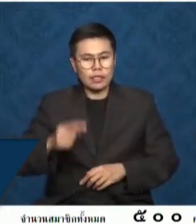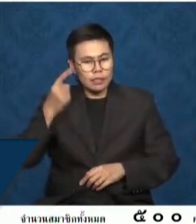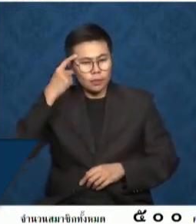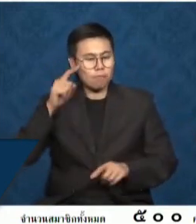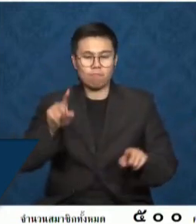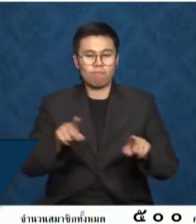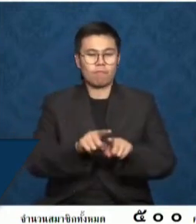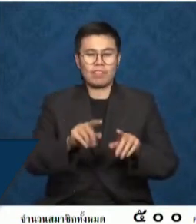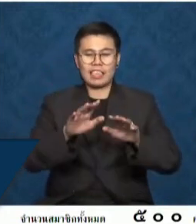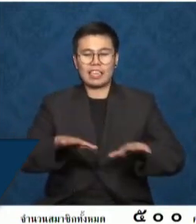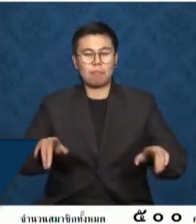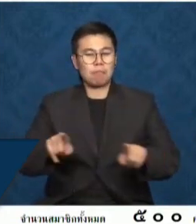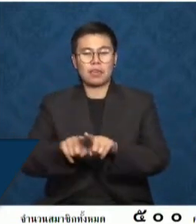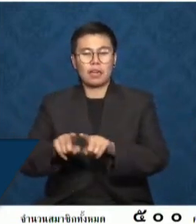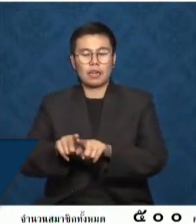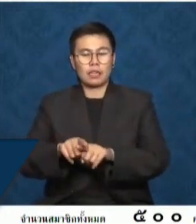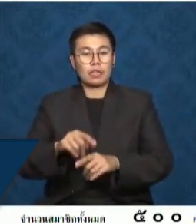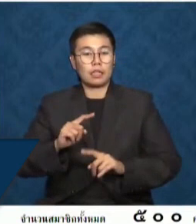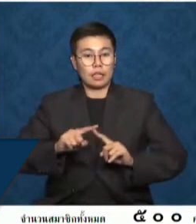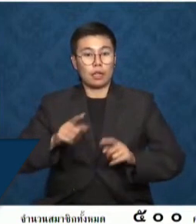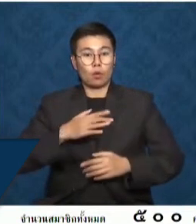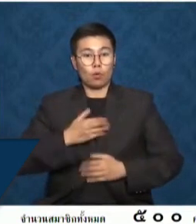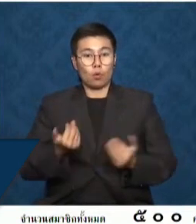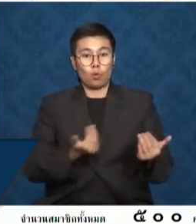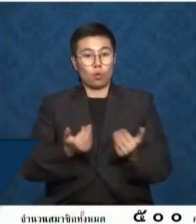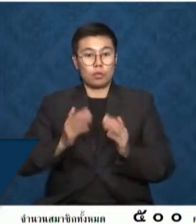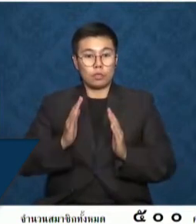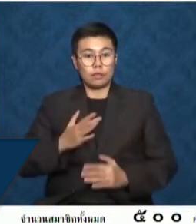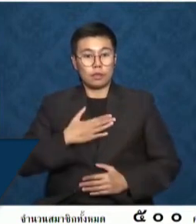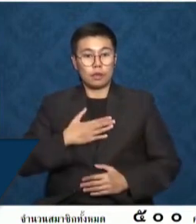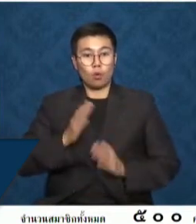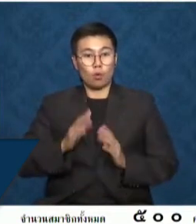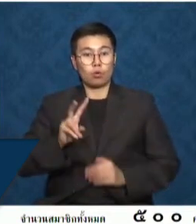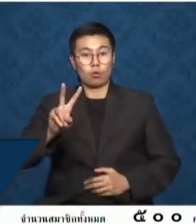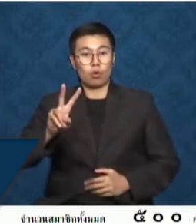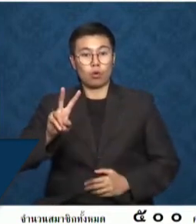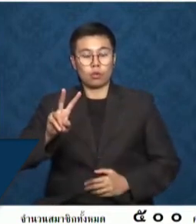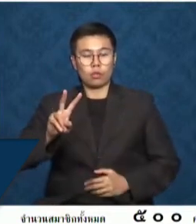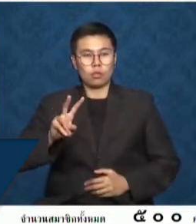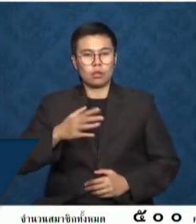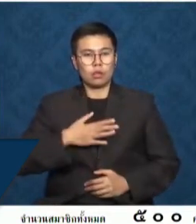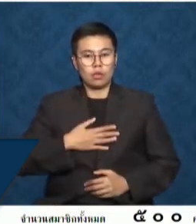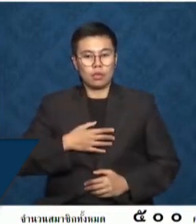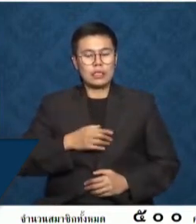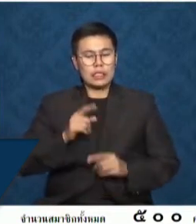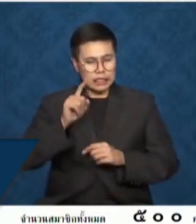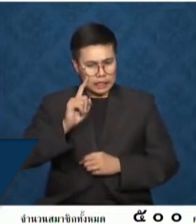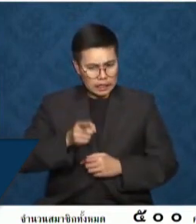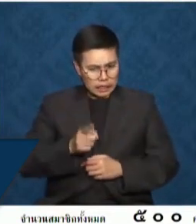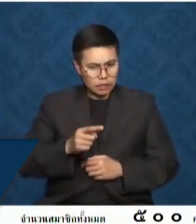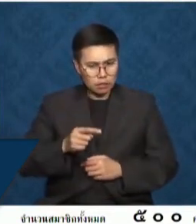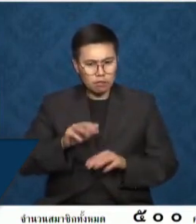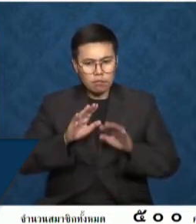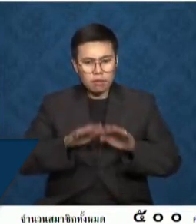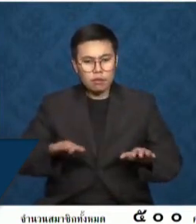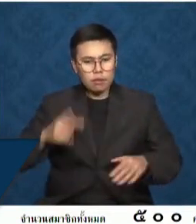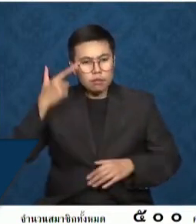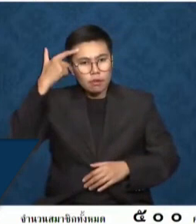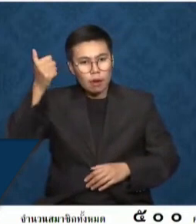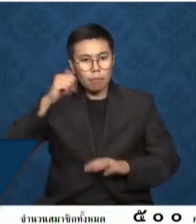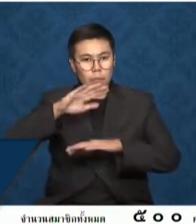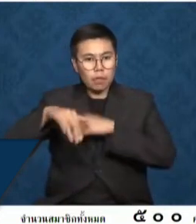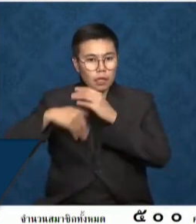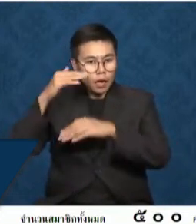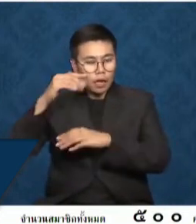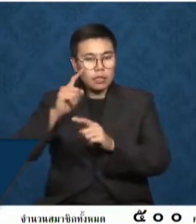ดเด็กก็คือเด็กแต่ลูกของดิฉันสองคนทำให้ฉันเข้าใจว่าจริงๆแล้วเด็กฉลาดมากค่ะหากเขาได้พัฒนา